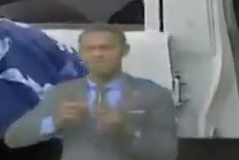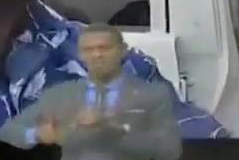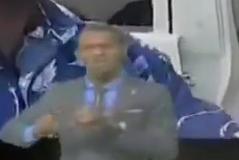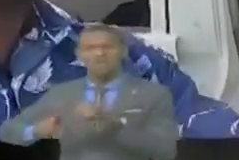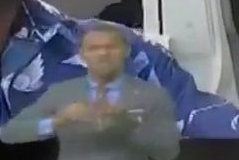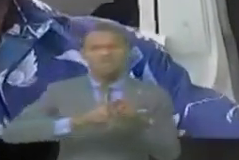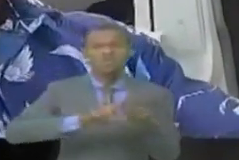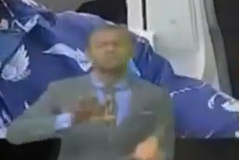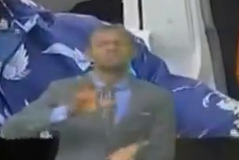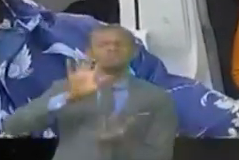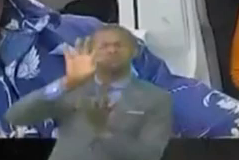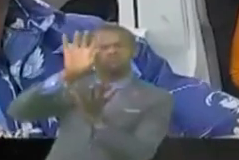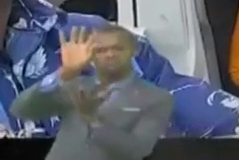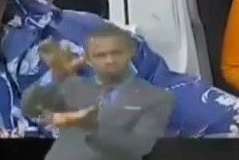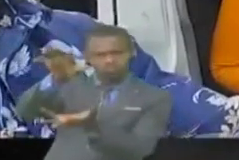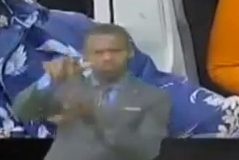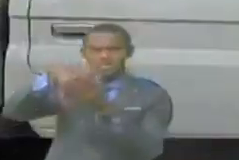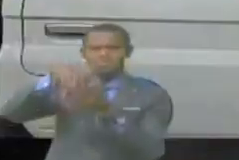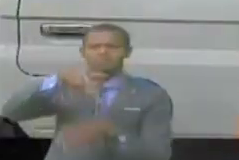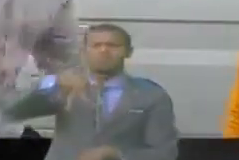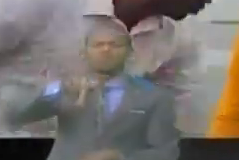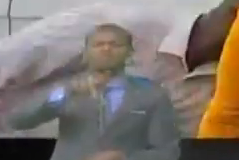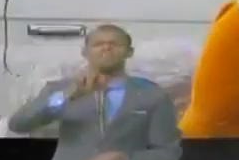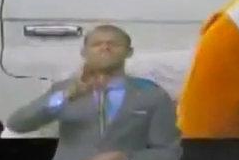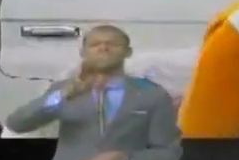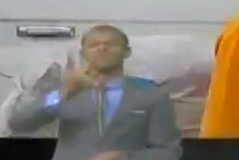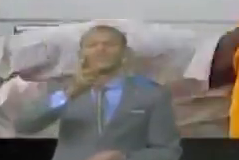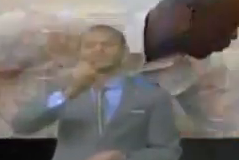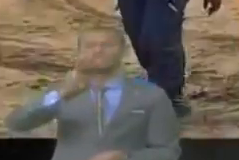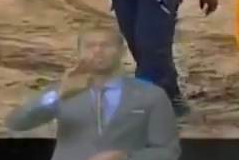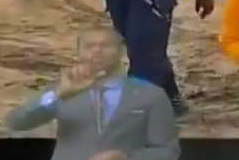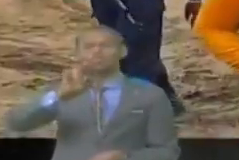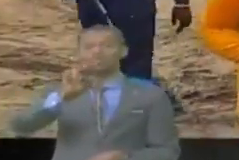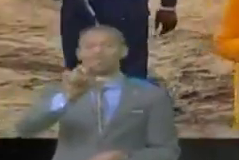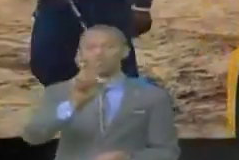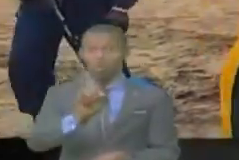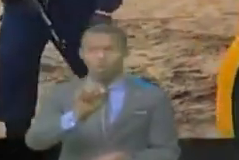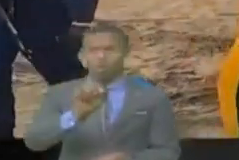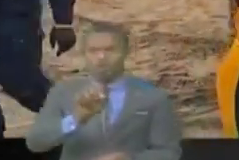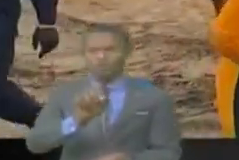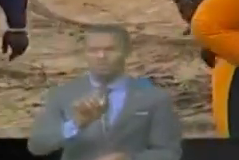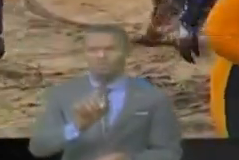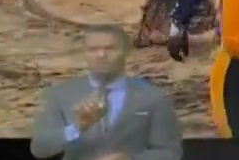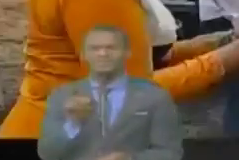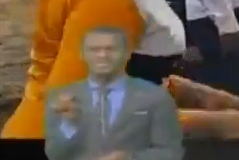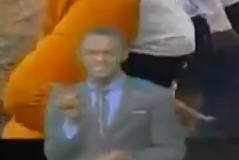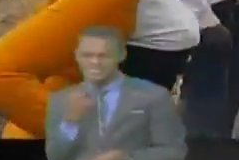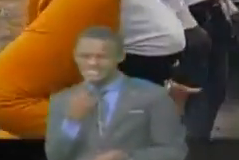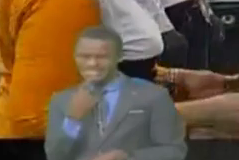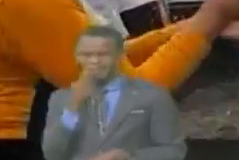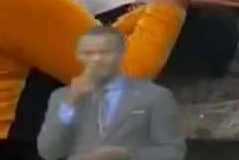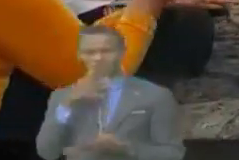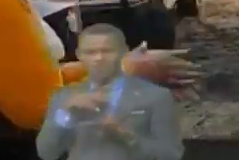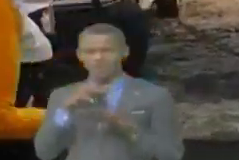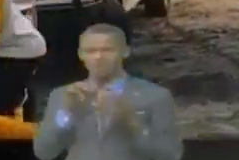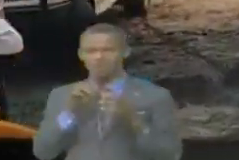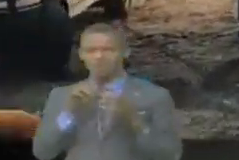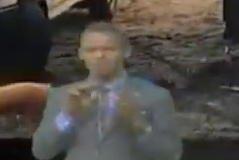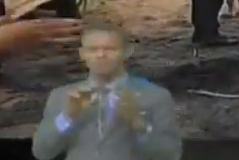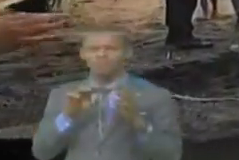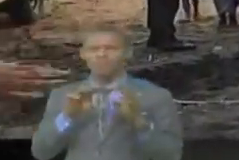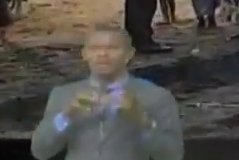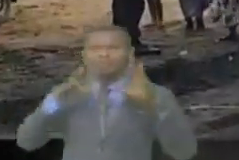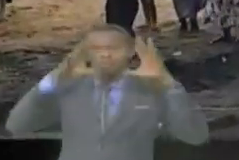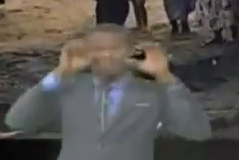séjour, marqué par un agenda chargé, n'a pas laissé place au repos à l'épouse du président de l'Assemblée nationale qui a directement rejoint les